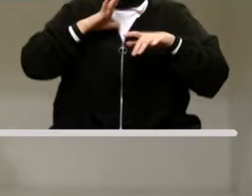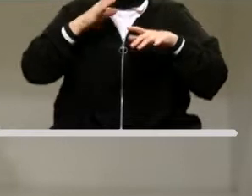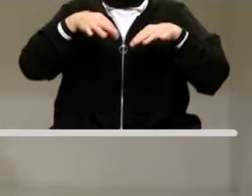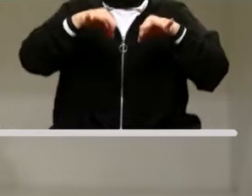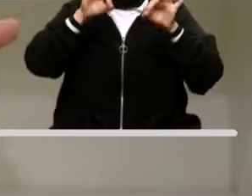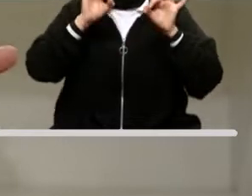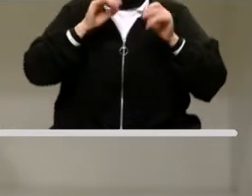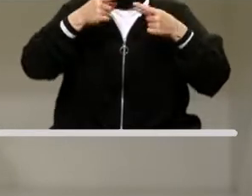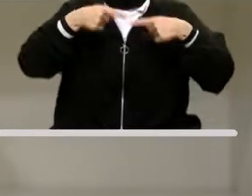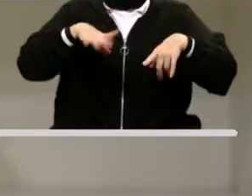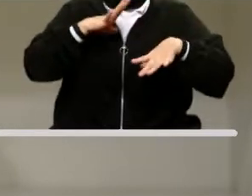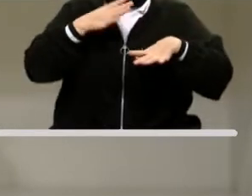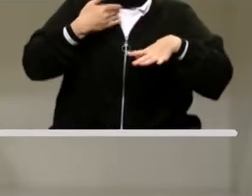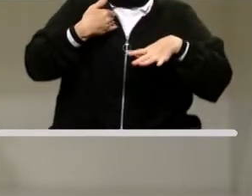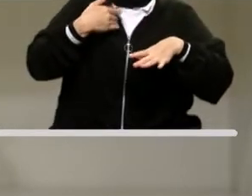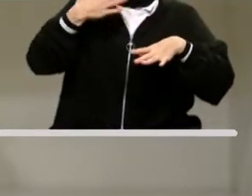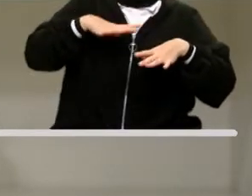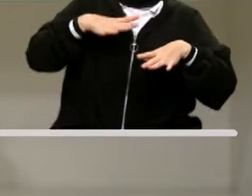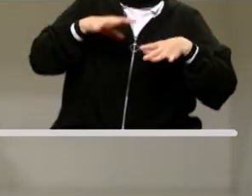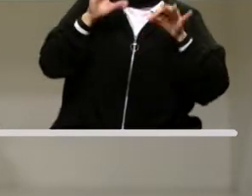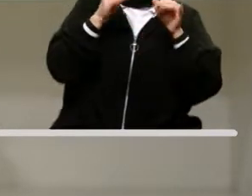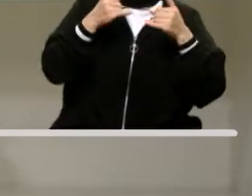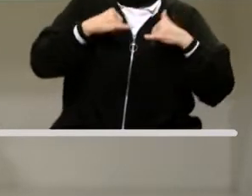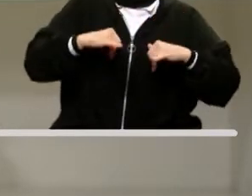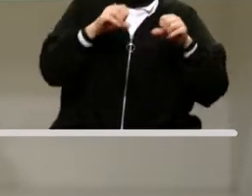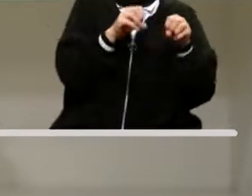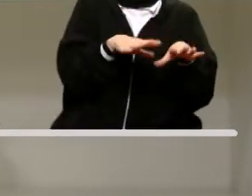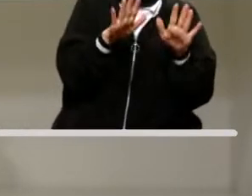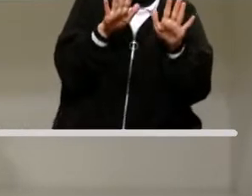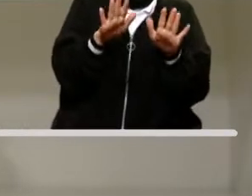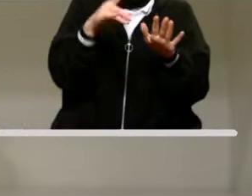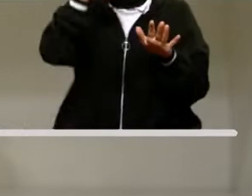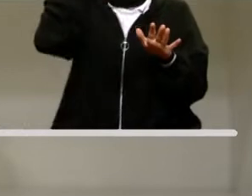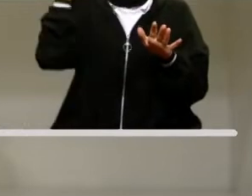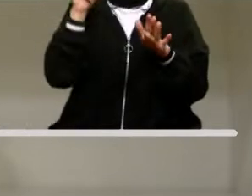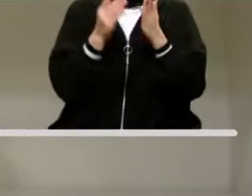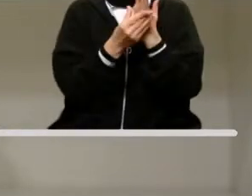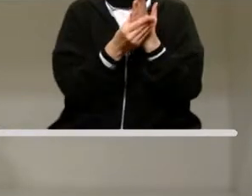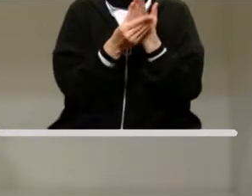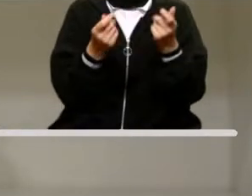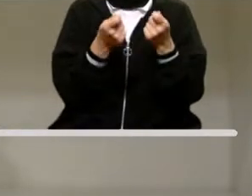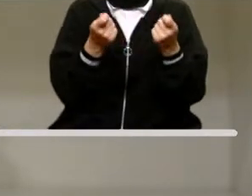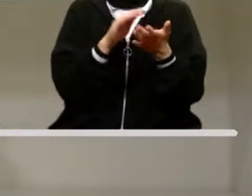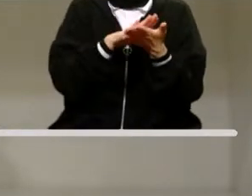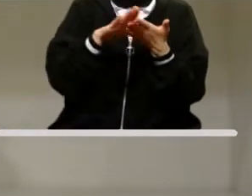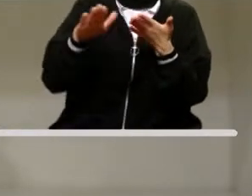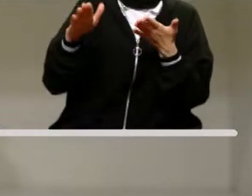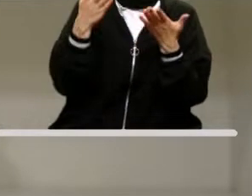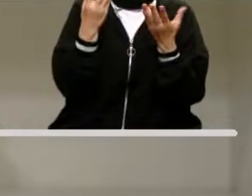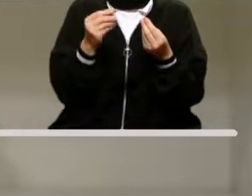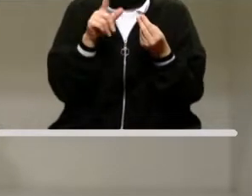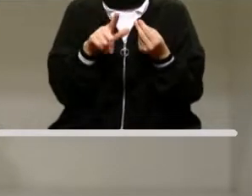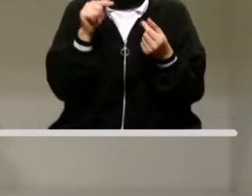Ben de istiyorum hani rahat bırakayım ama belli bir ders düzeninde, belli bir ders çalışma düzeninde de olması gerekiyor. O yüzden de hani sürekli takip